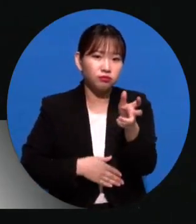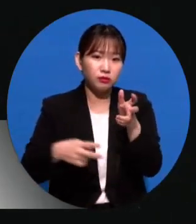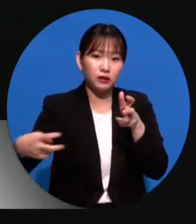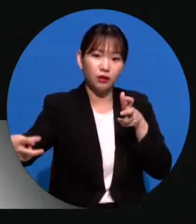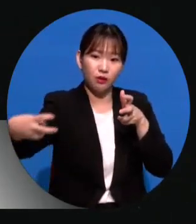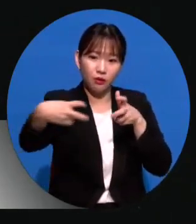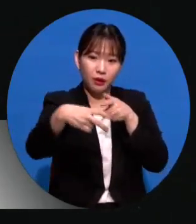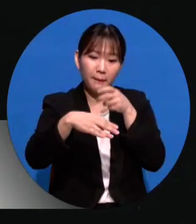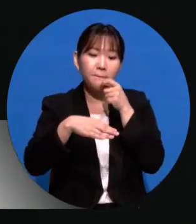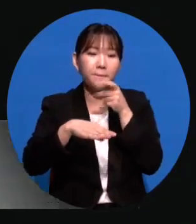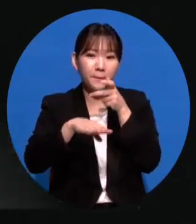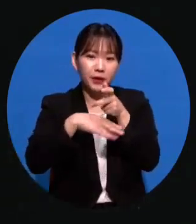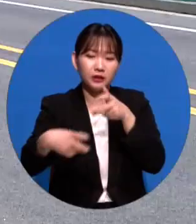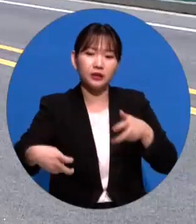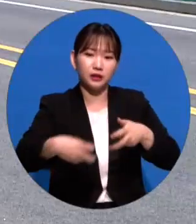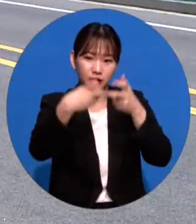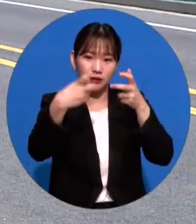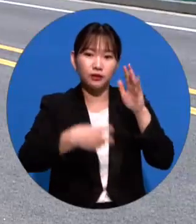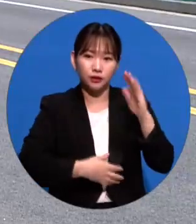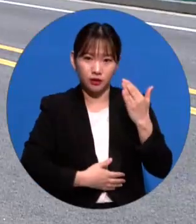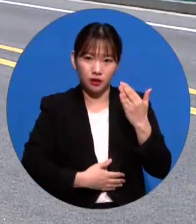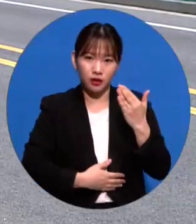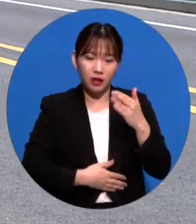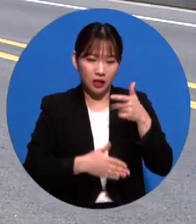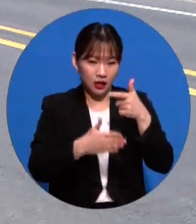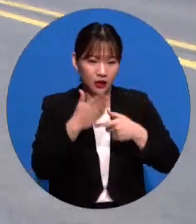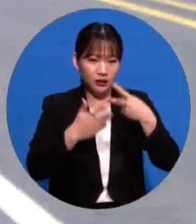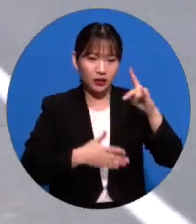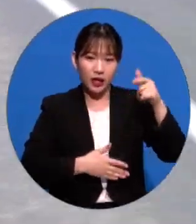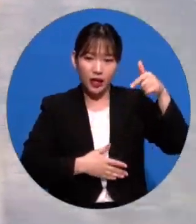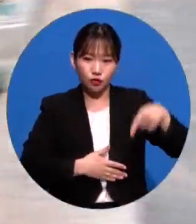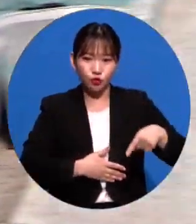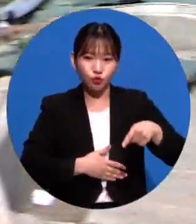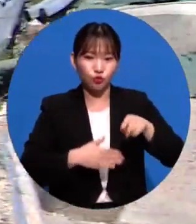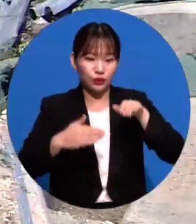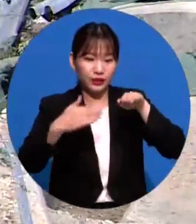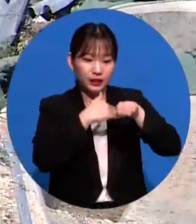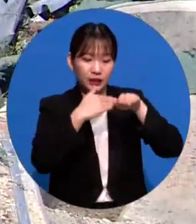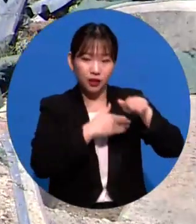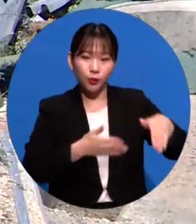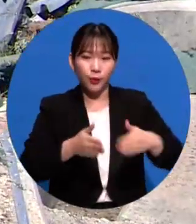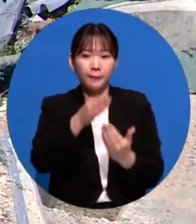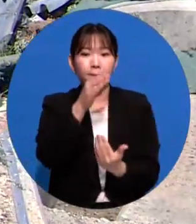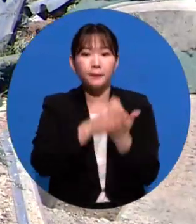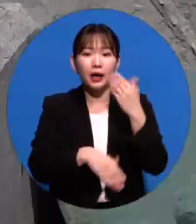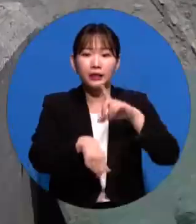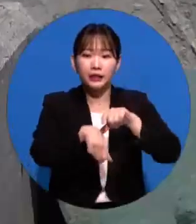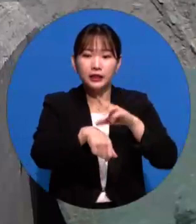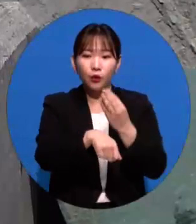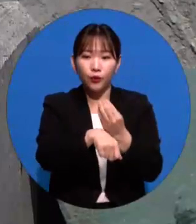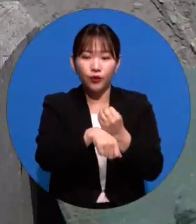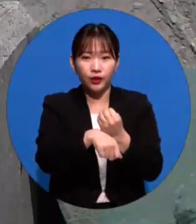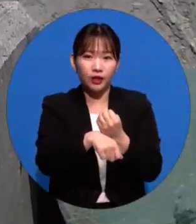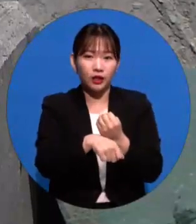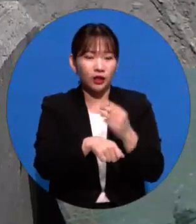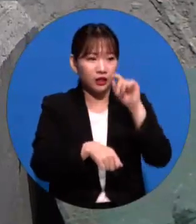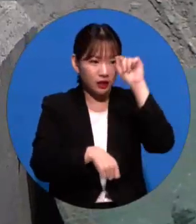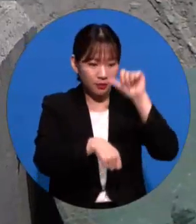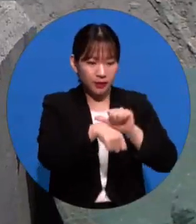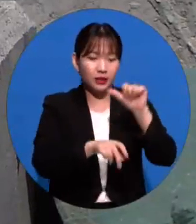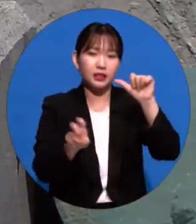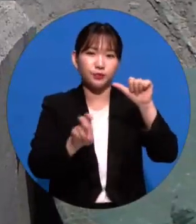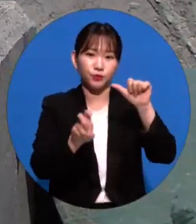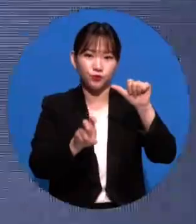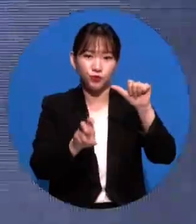마주오던 미니버스를 충돌합니다. 강진군 대구면의 편도 1차선 도로에서 사고가 발생한 것은 새벽 5시